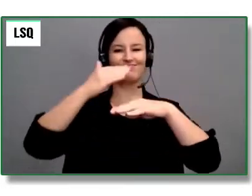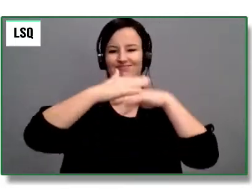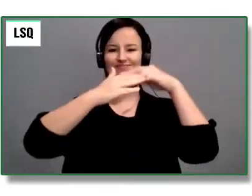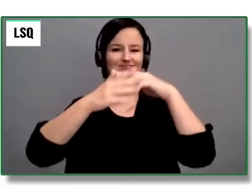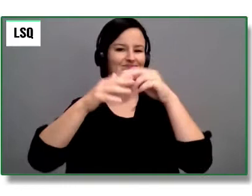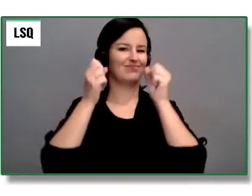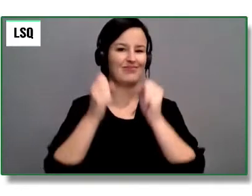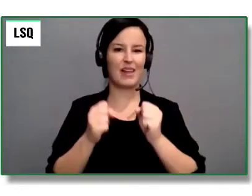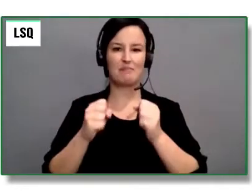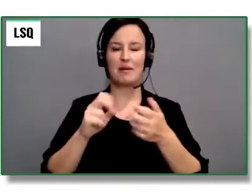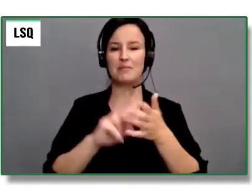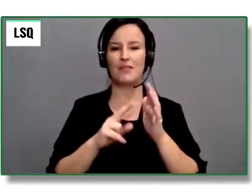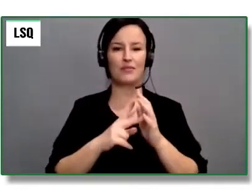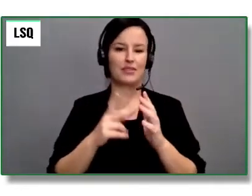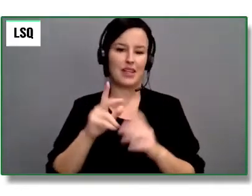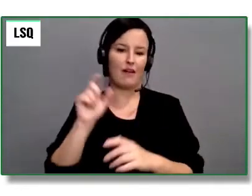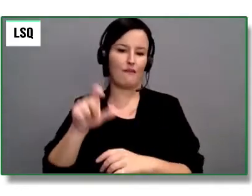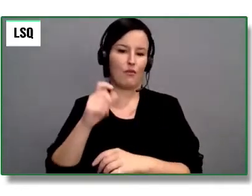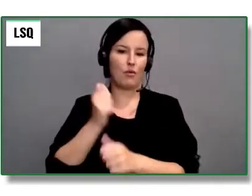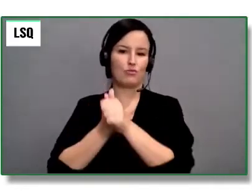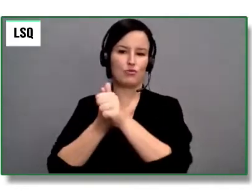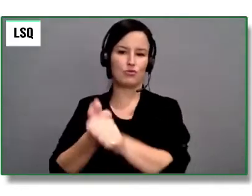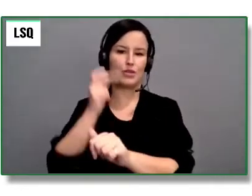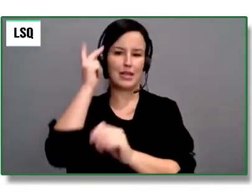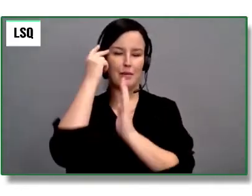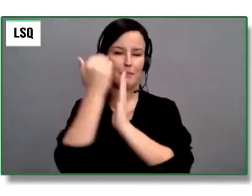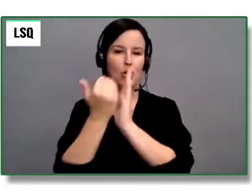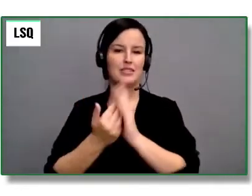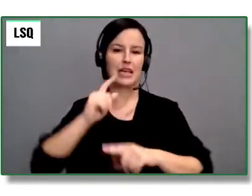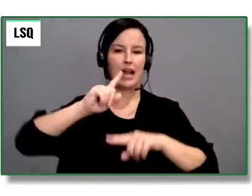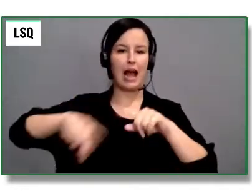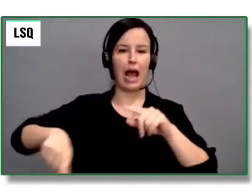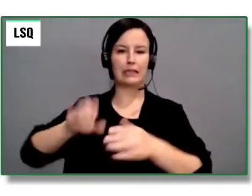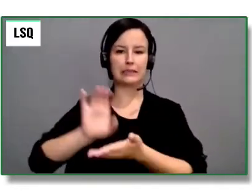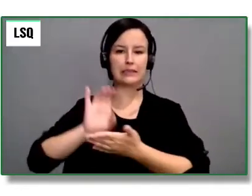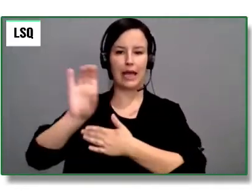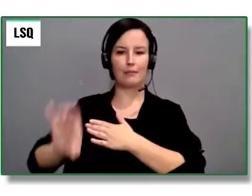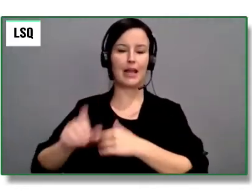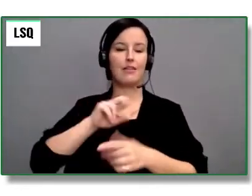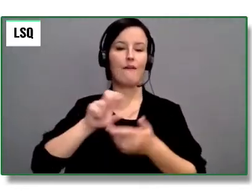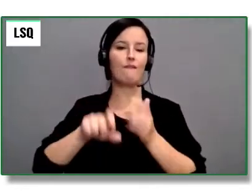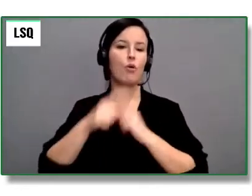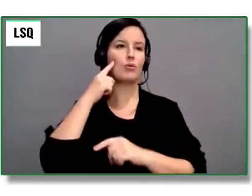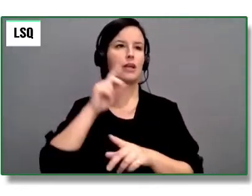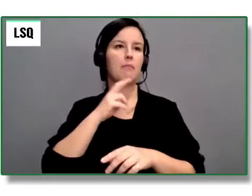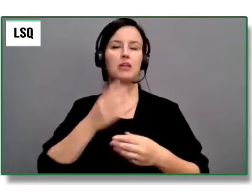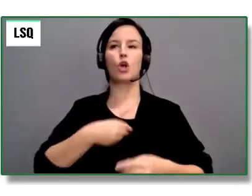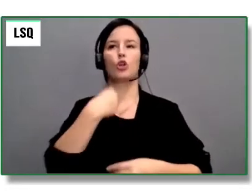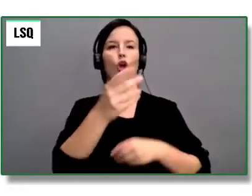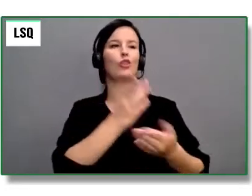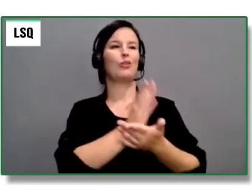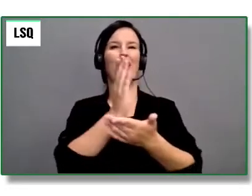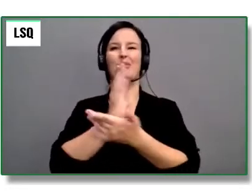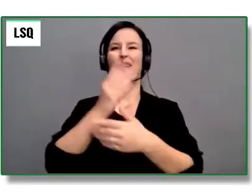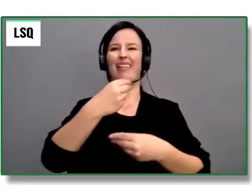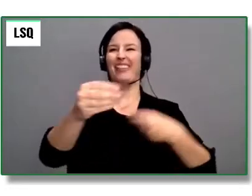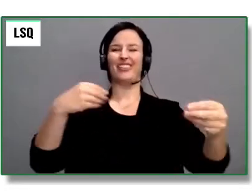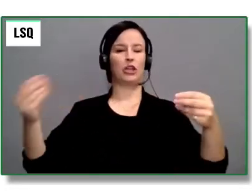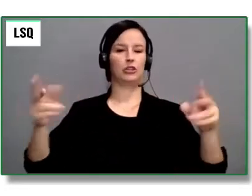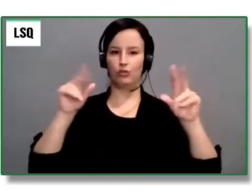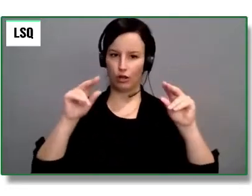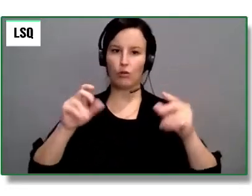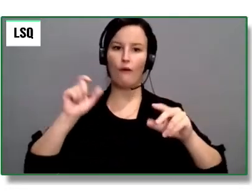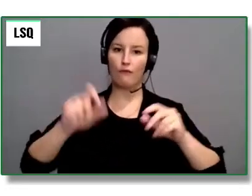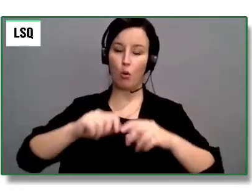question de politique donc anticapitaliste claire. Il ne s'agit pas seulement d'essayer de donner des droits aux gens dans le cadre des systèmes, mais de